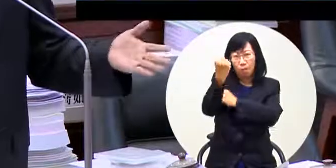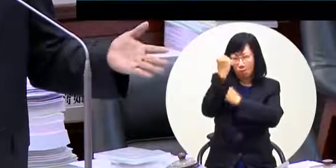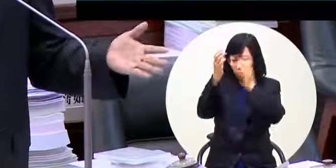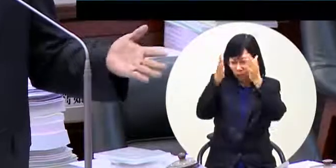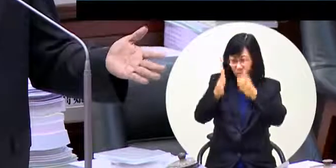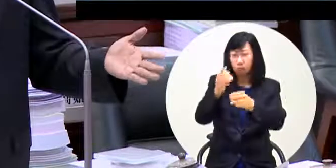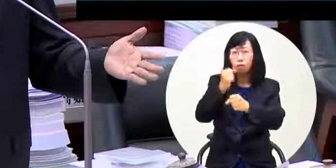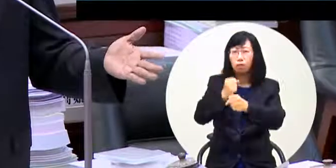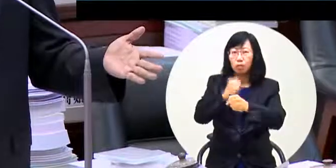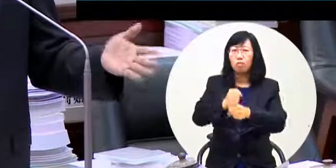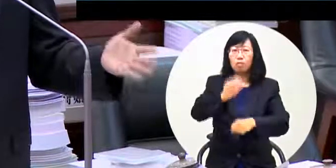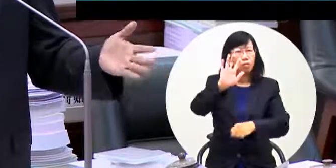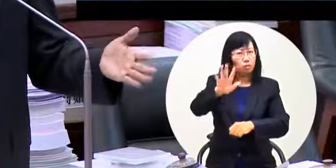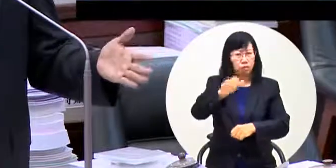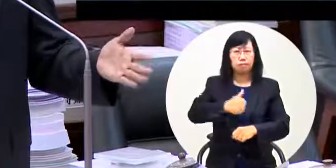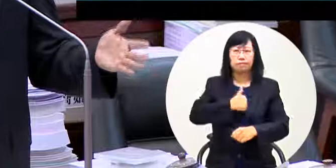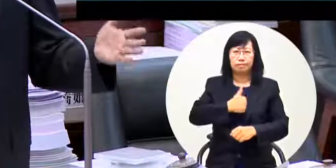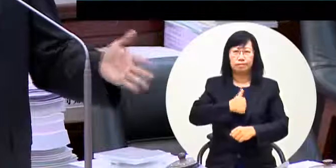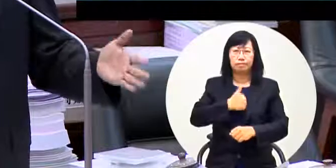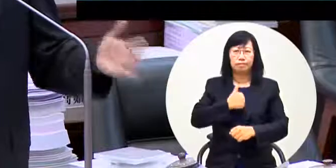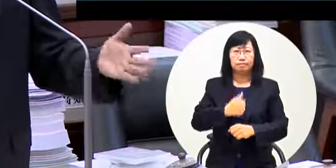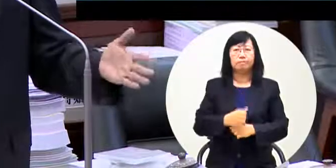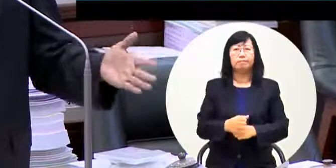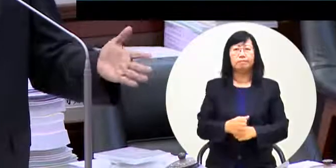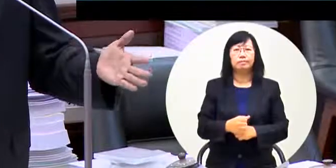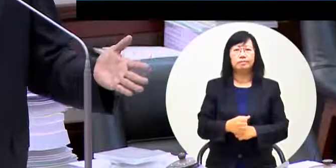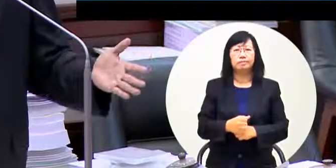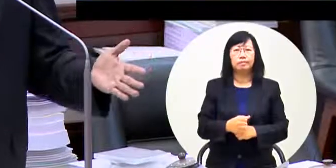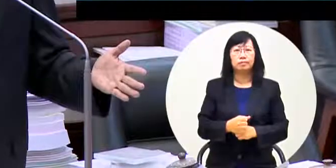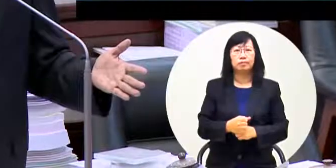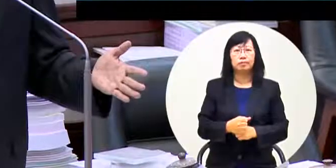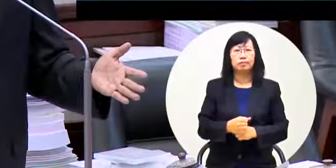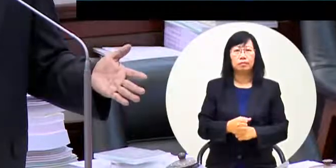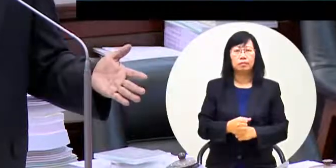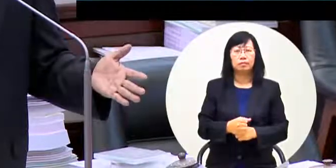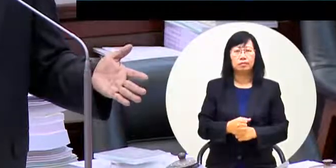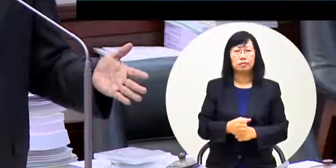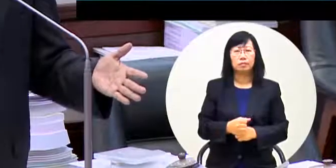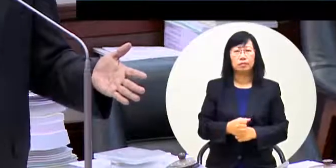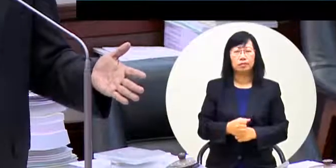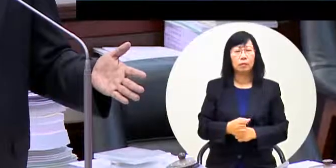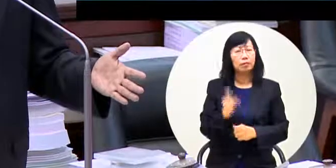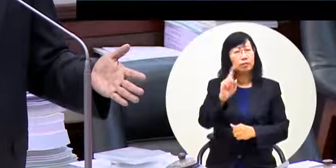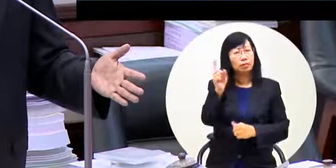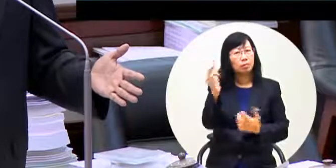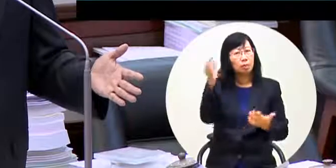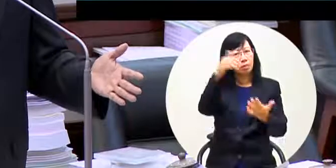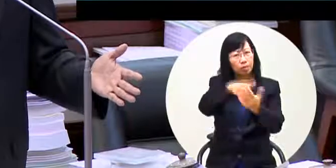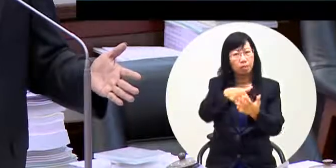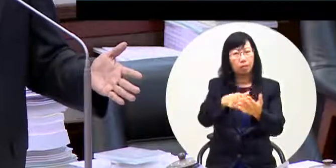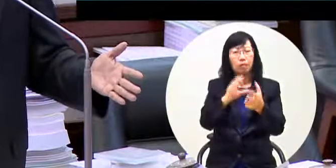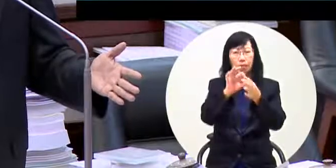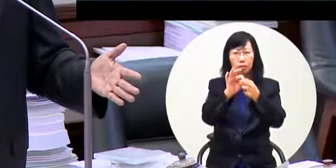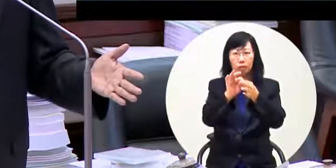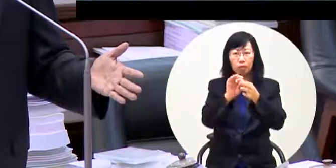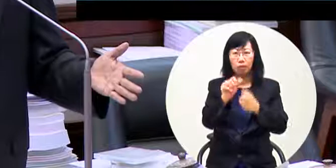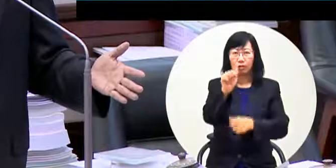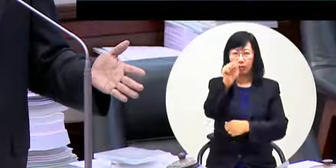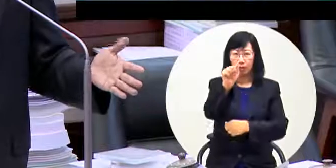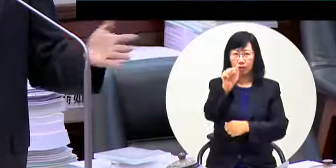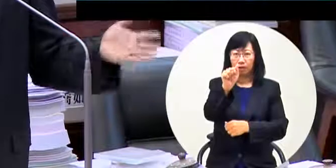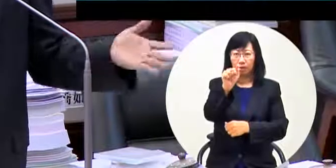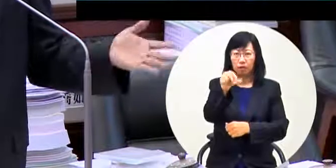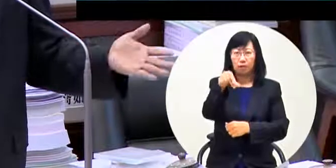非常认真的。你说我们到底要怎么样把这个 AQI 把它从这个右边把它慢慢降